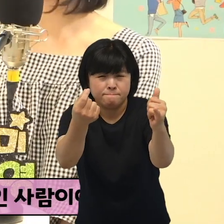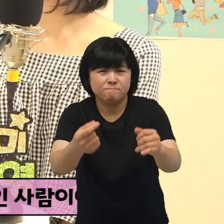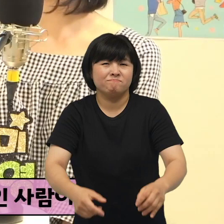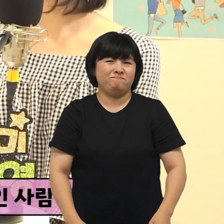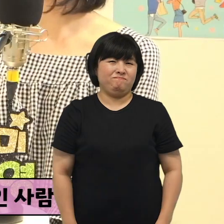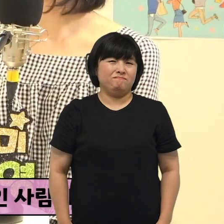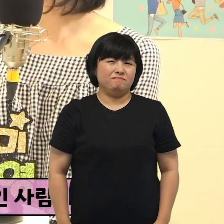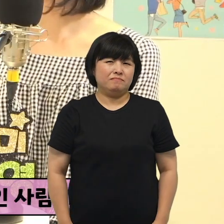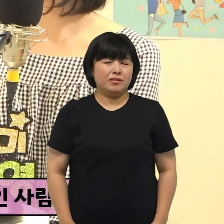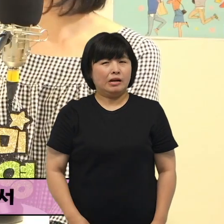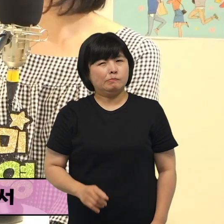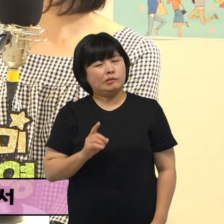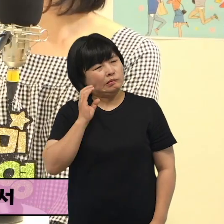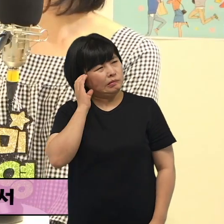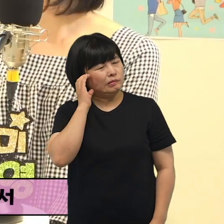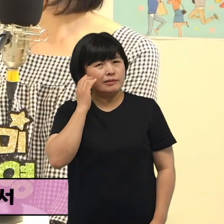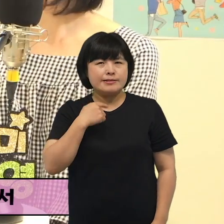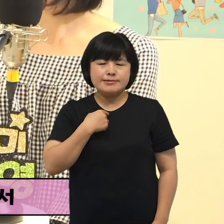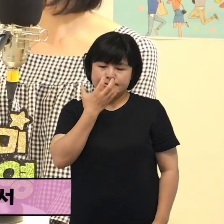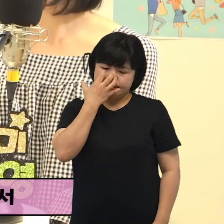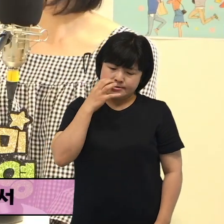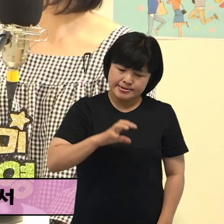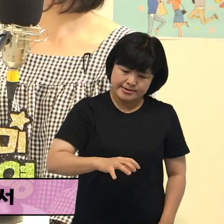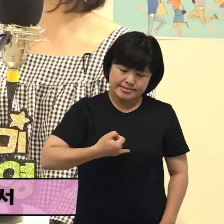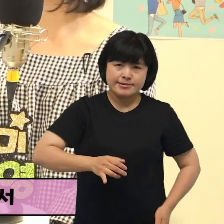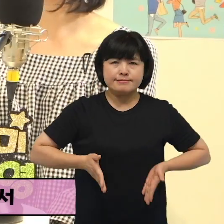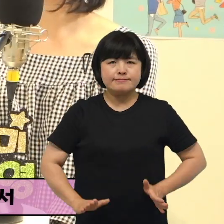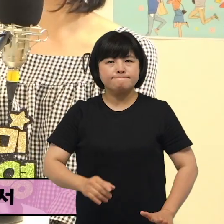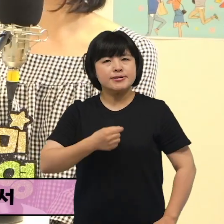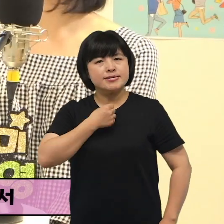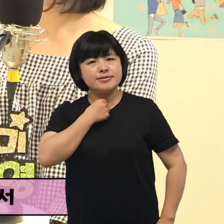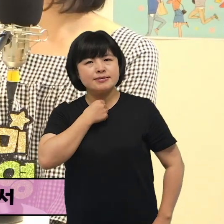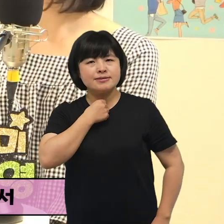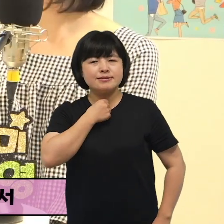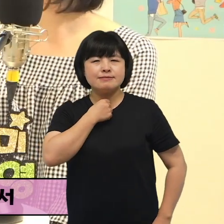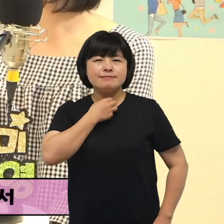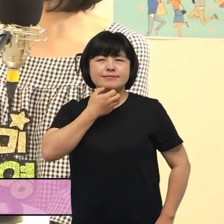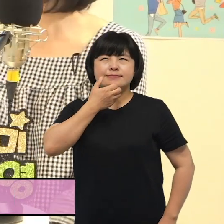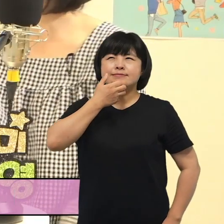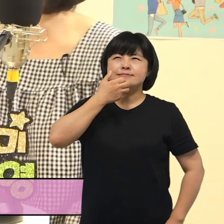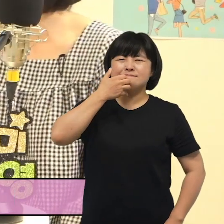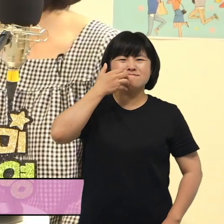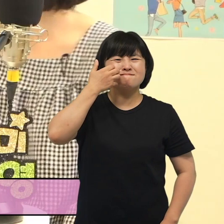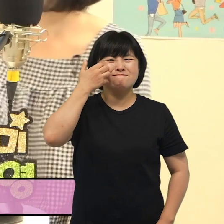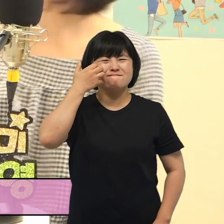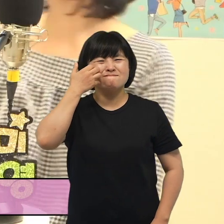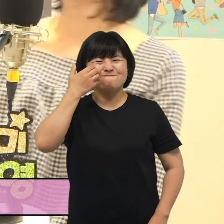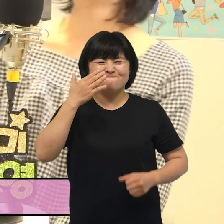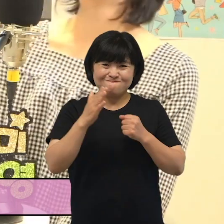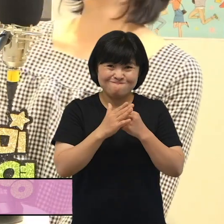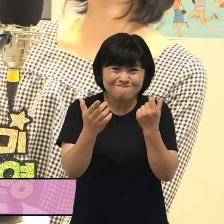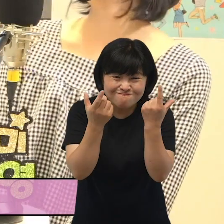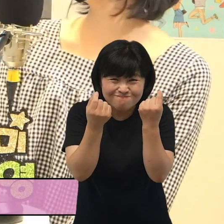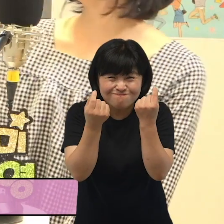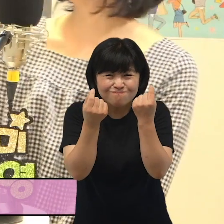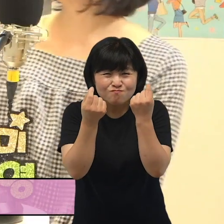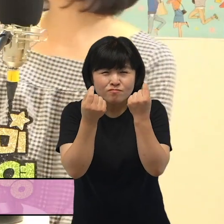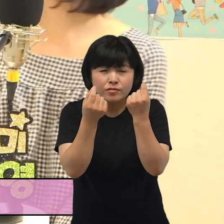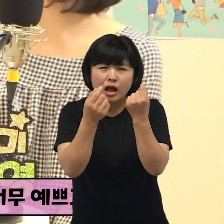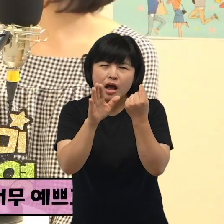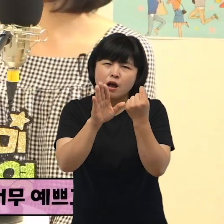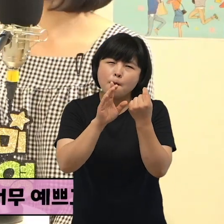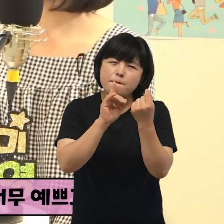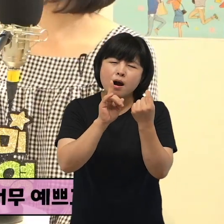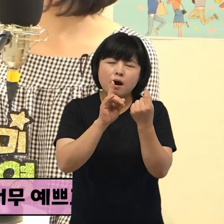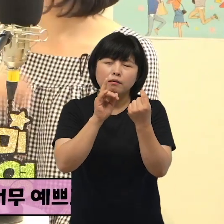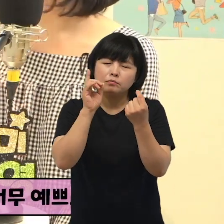사람이에요. 뭐랄까요? 좀 저 닮은 딸을 낳아서 아, 그게 저의 꿈이라서 그래서 저는